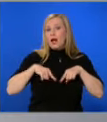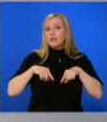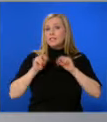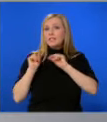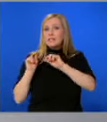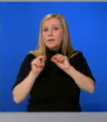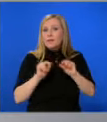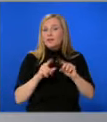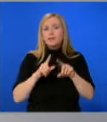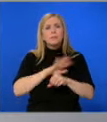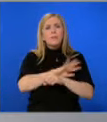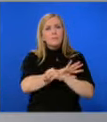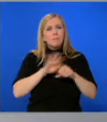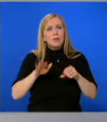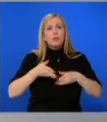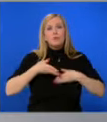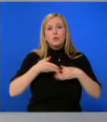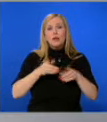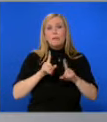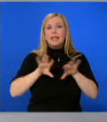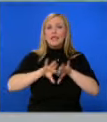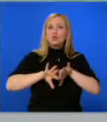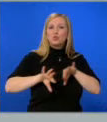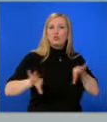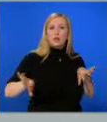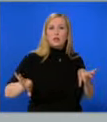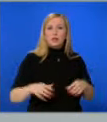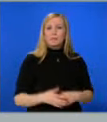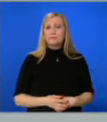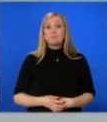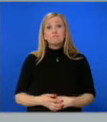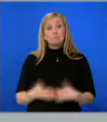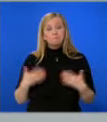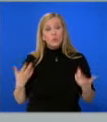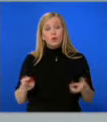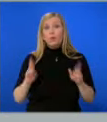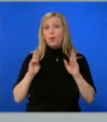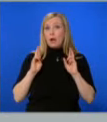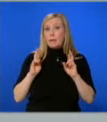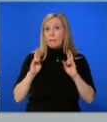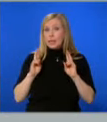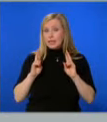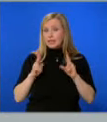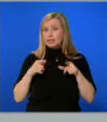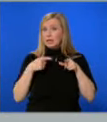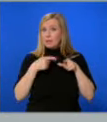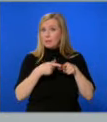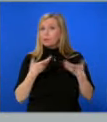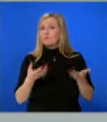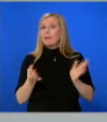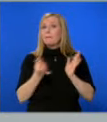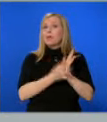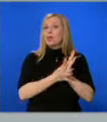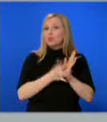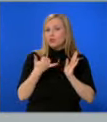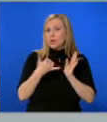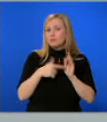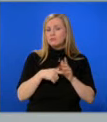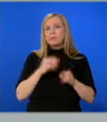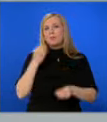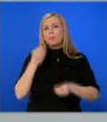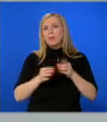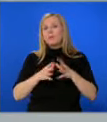съвети, така че да има пълна подкрепа, а не изолирана. Големи надежди отправяме към това приложение, защото проблемът е